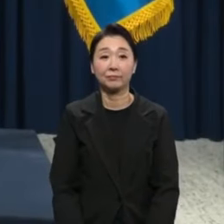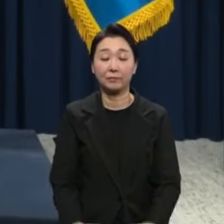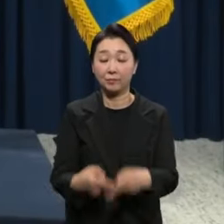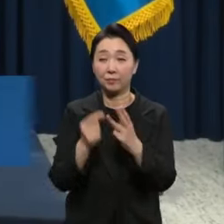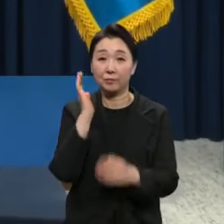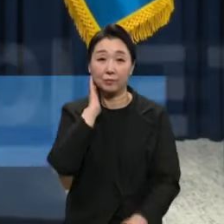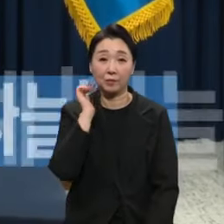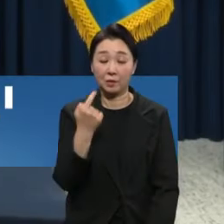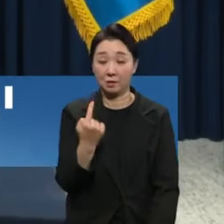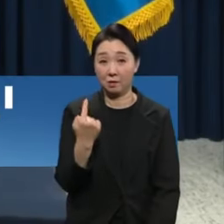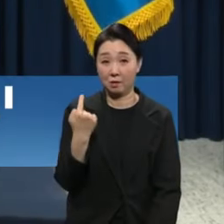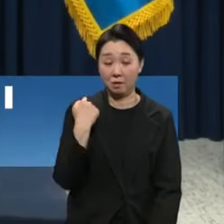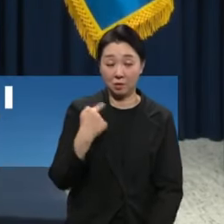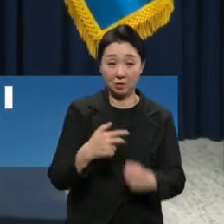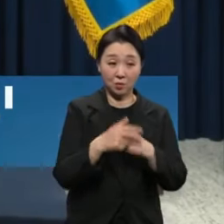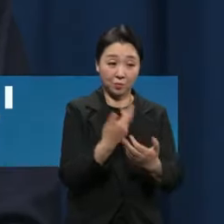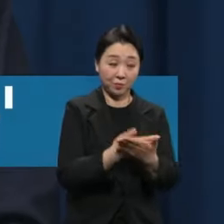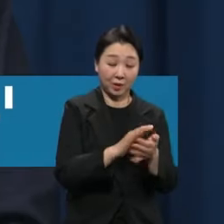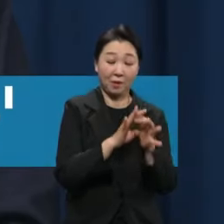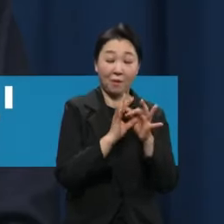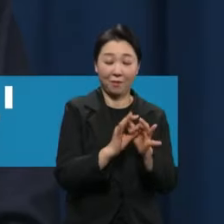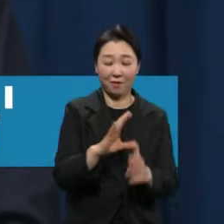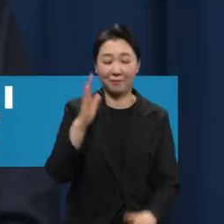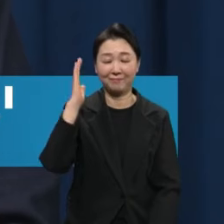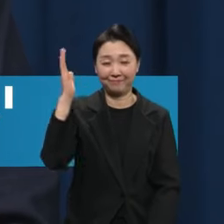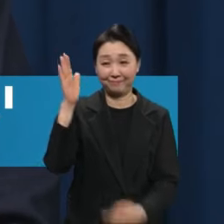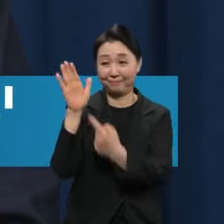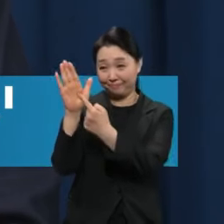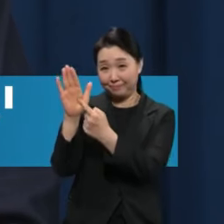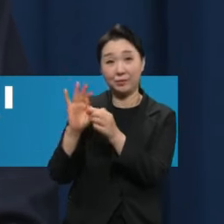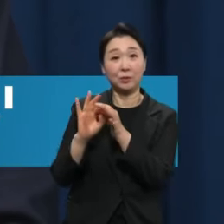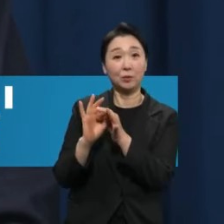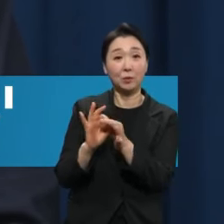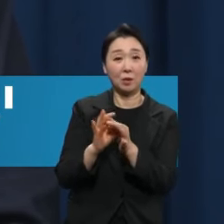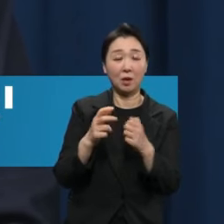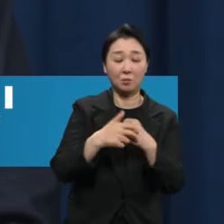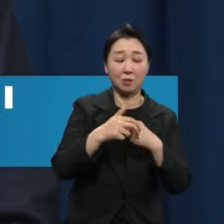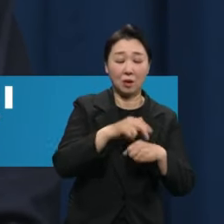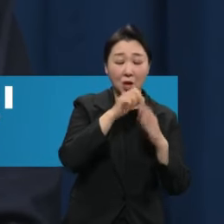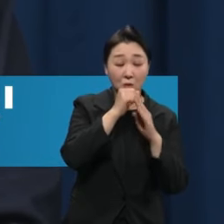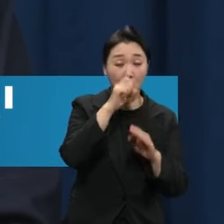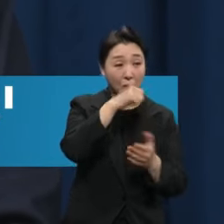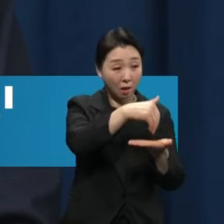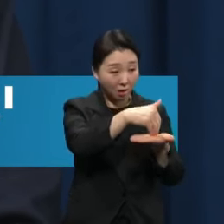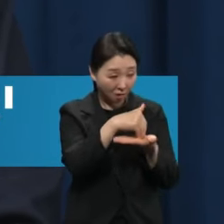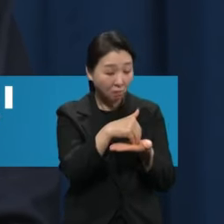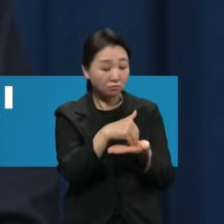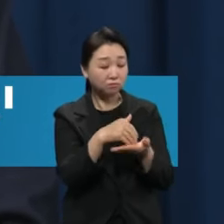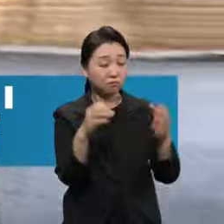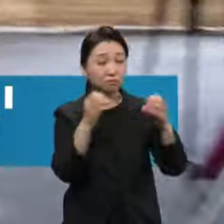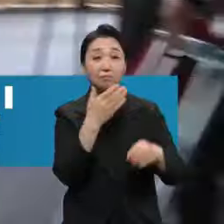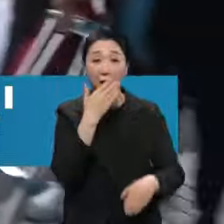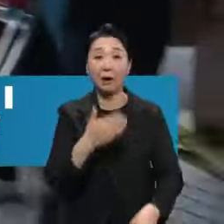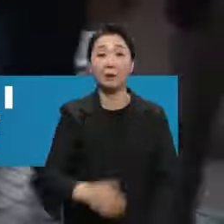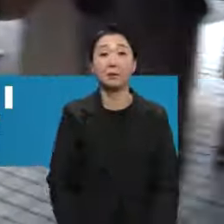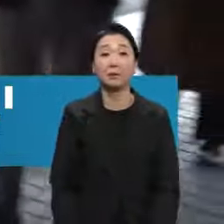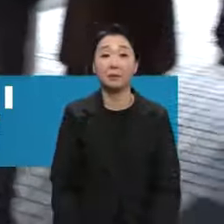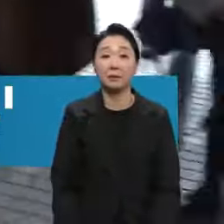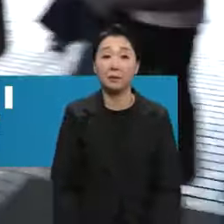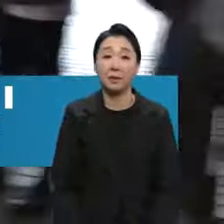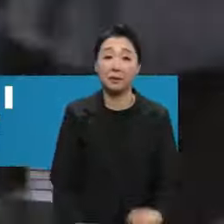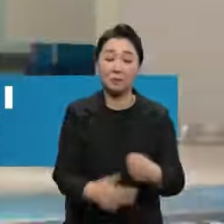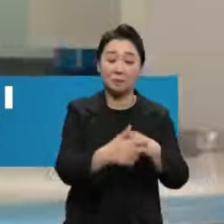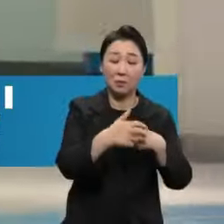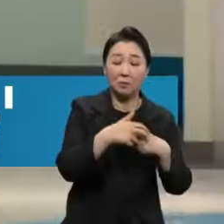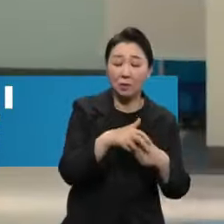윤석열 대통령이 어제 의료개혁 관련 대국민 담화를 통해 의료계가 더 좋은 안을 내면 논의하겠다고 했습니다. 하지만 의료계